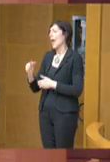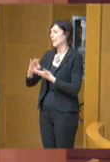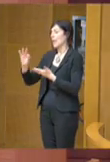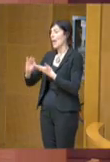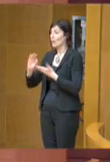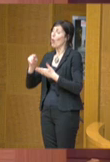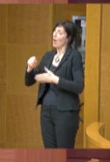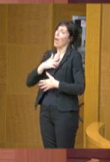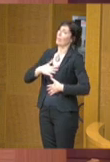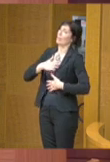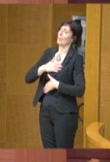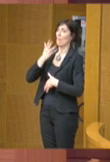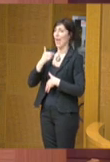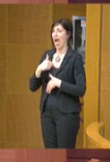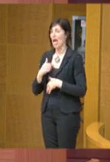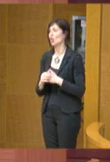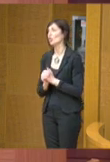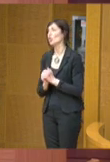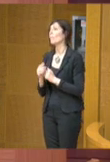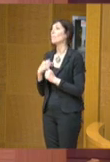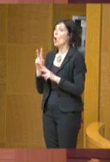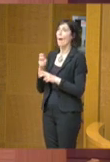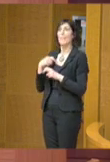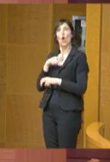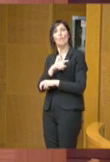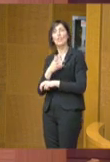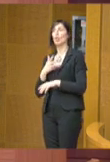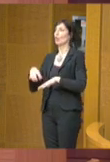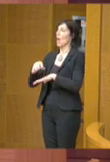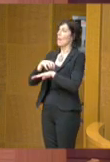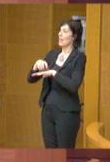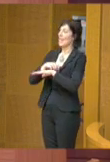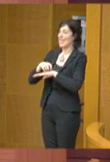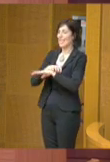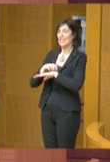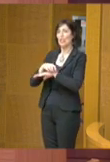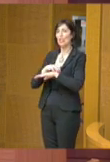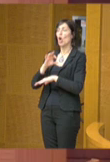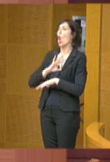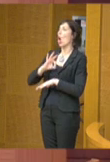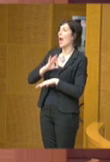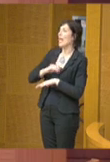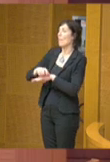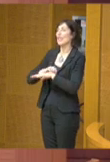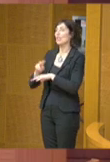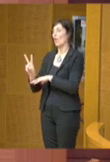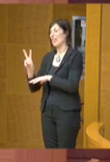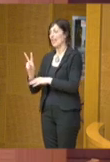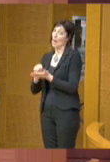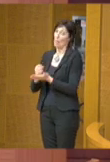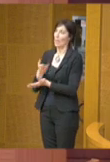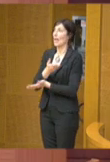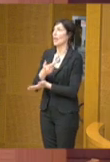E approfitto della presenza del ministro Locatelli, del ministro Valditara, per